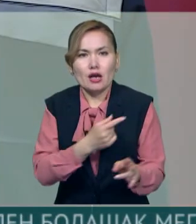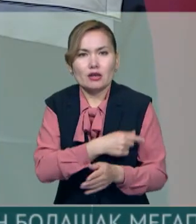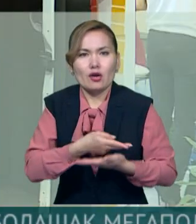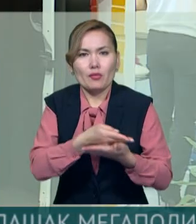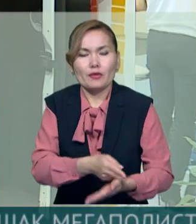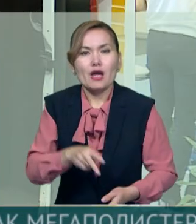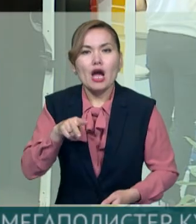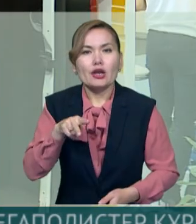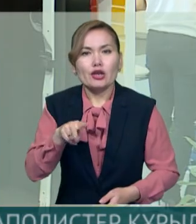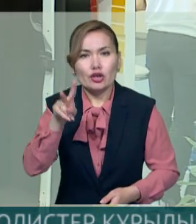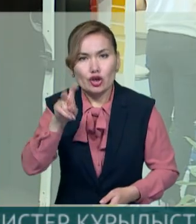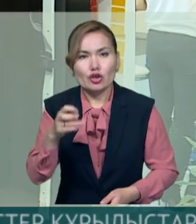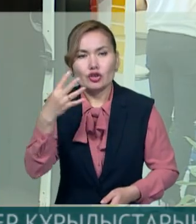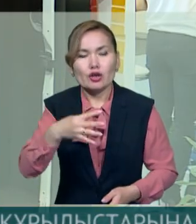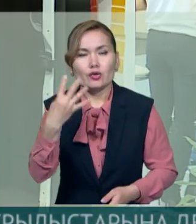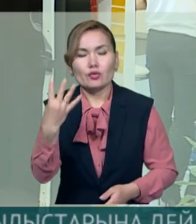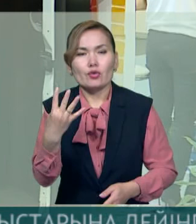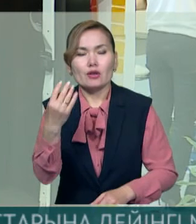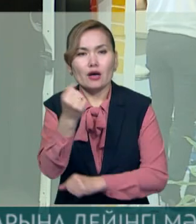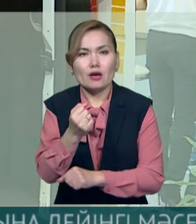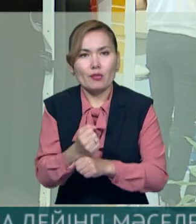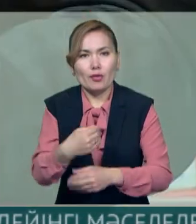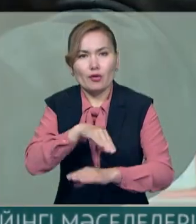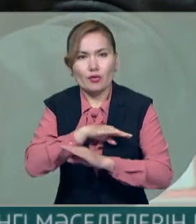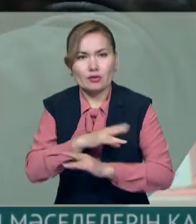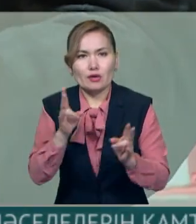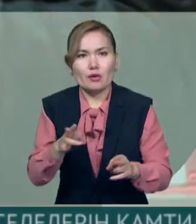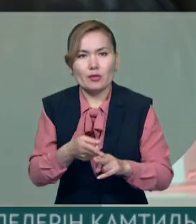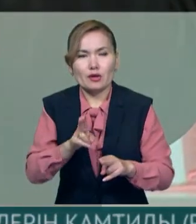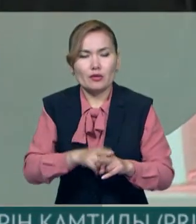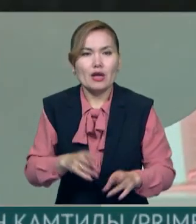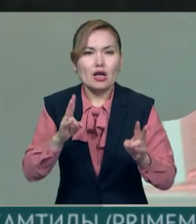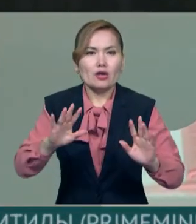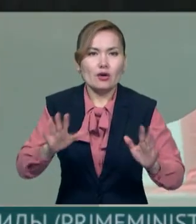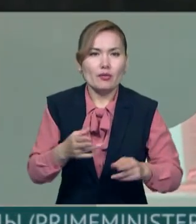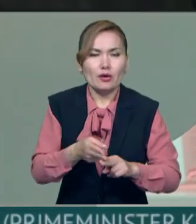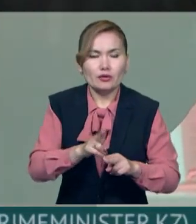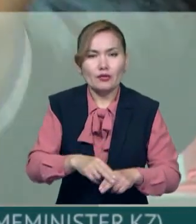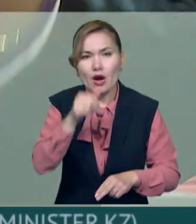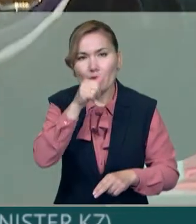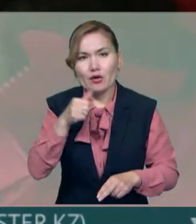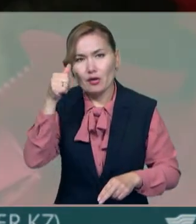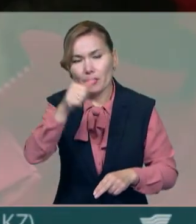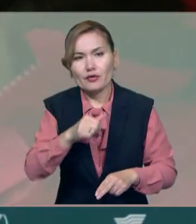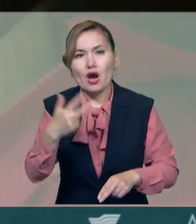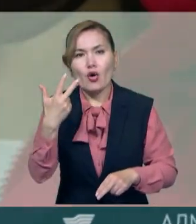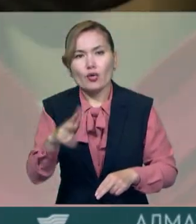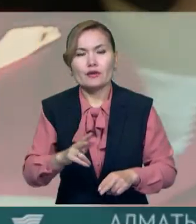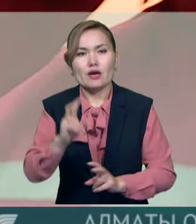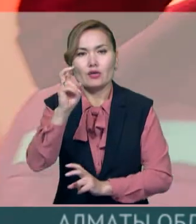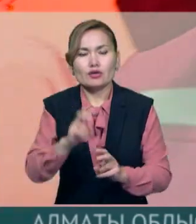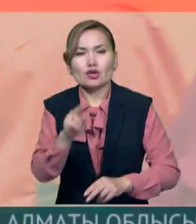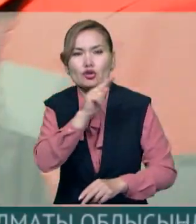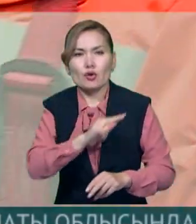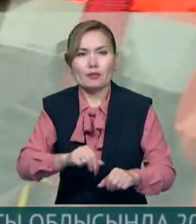ал 244 еңбеккер қаза тауыпты. Мұндай жазатайым оқиғаға байланысты былтыр елде 30-ға жуық